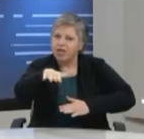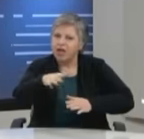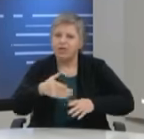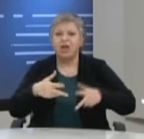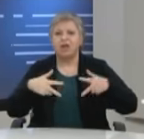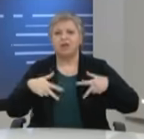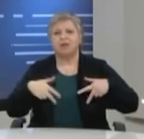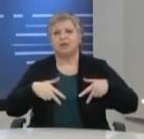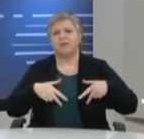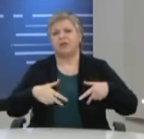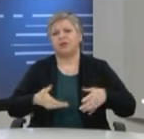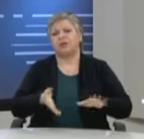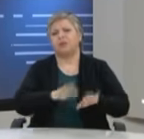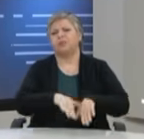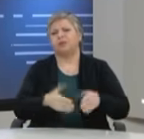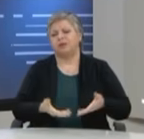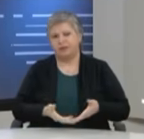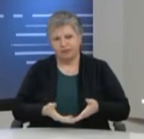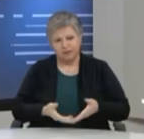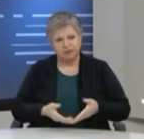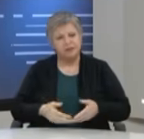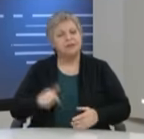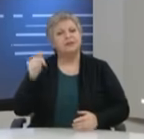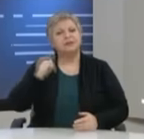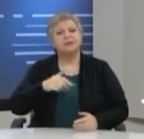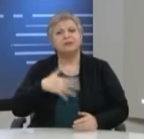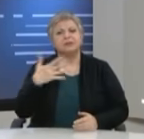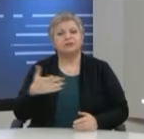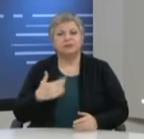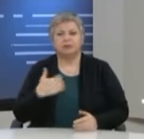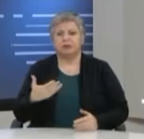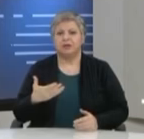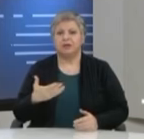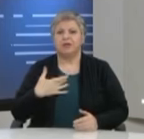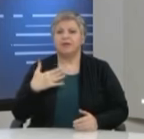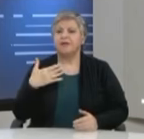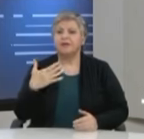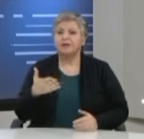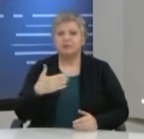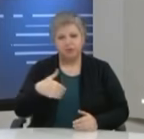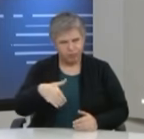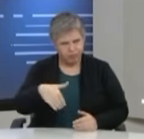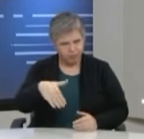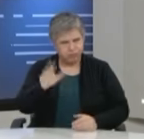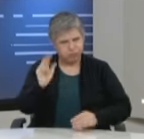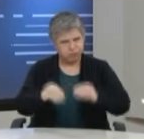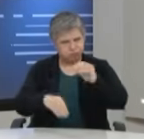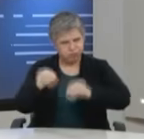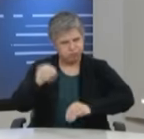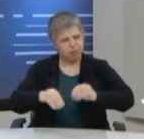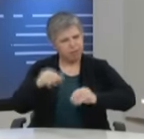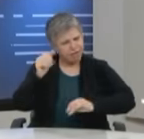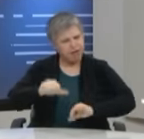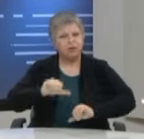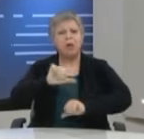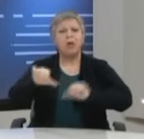τους πολιτικά τελειωμένους, για τους ηθικά απαξιωμένους, με τους οποίους θα πάτε στην ψηφοφορία και με τους οποίους αύριο μπορεί να κάνετε και ένα